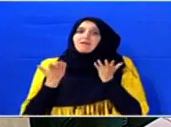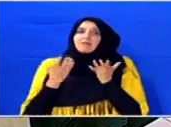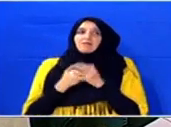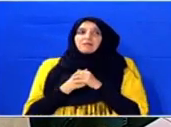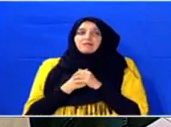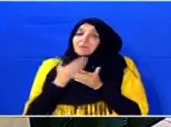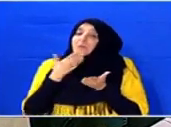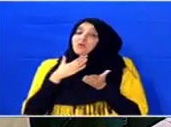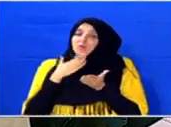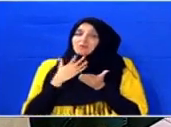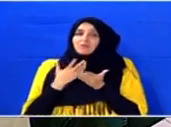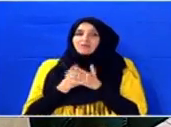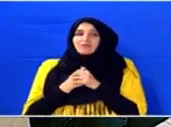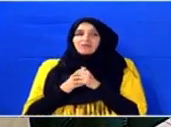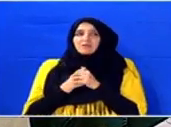ذلك افضل